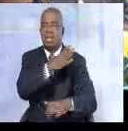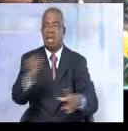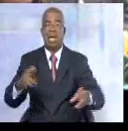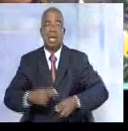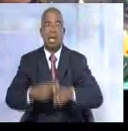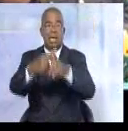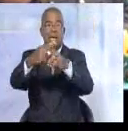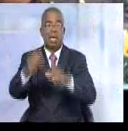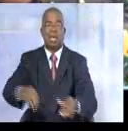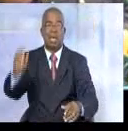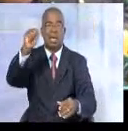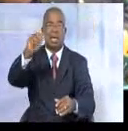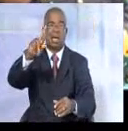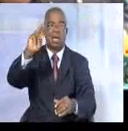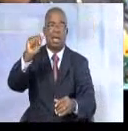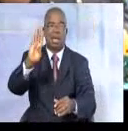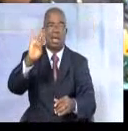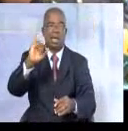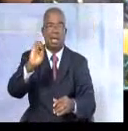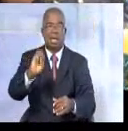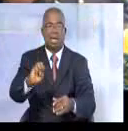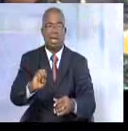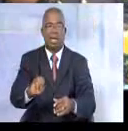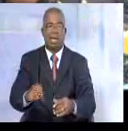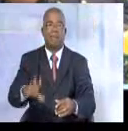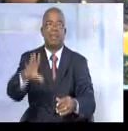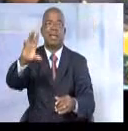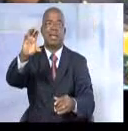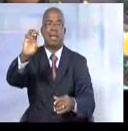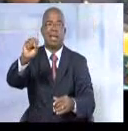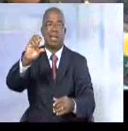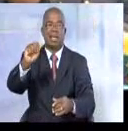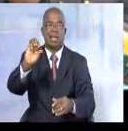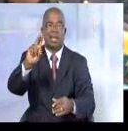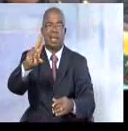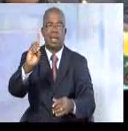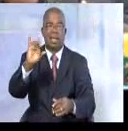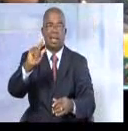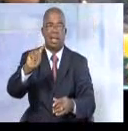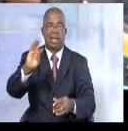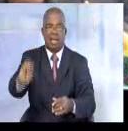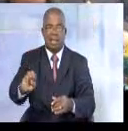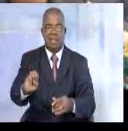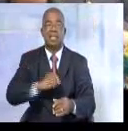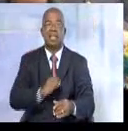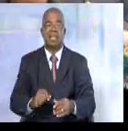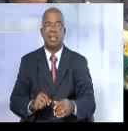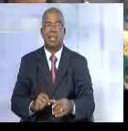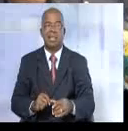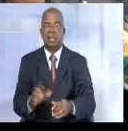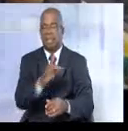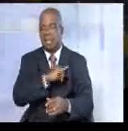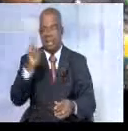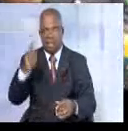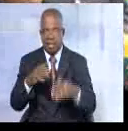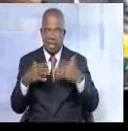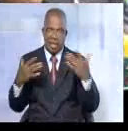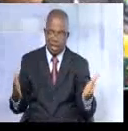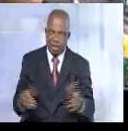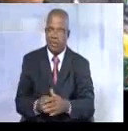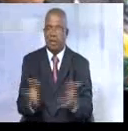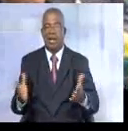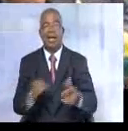passée, il y a déjà eu une amélioration. Je leur demande d'aller plus loin. Nous devons être capables d'organiser le Hajj dans des conditions optimum au bénéfice de nos parents